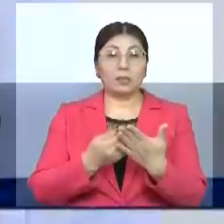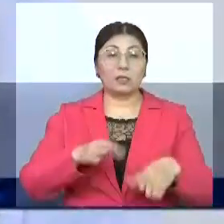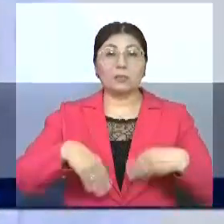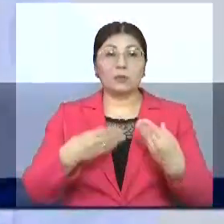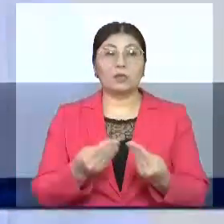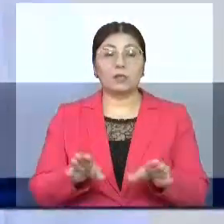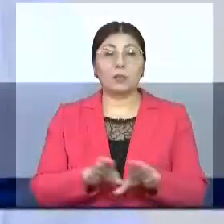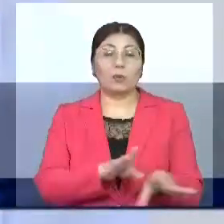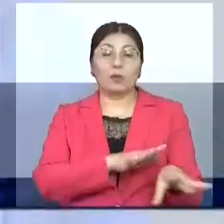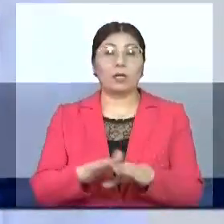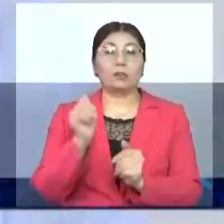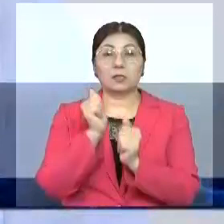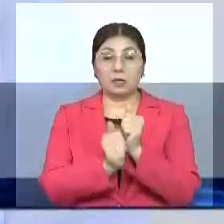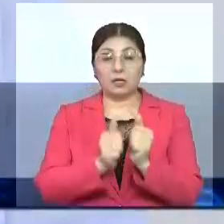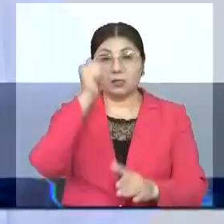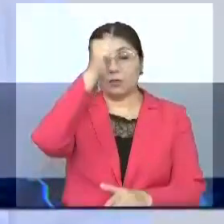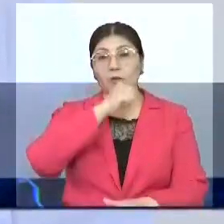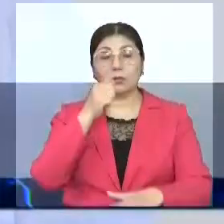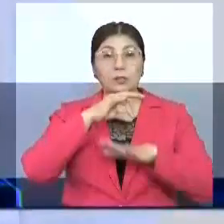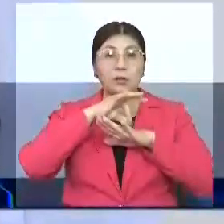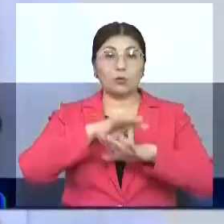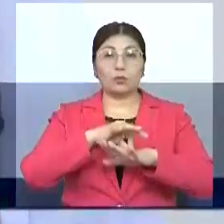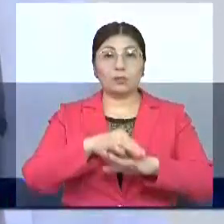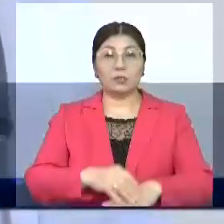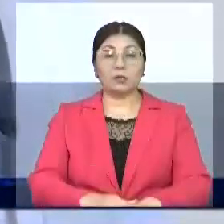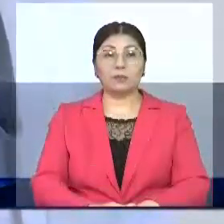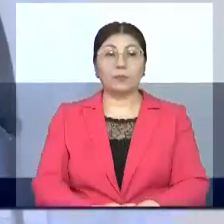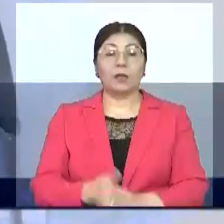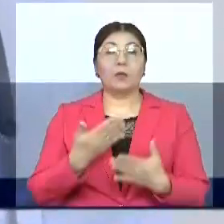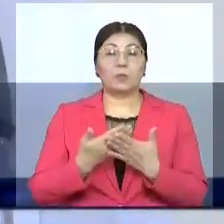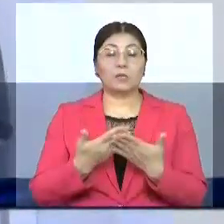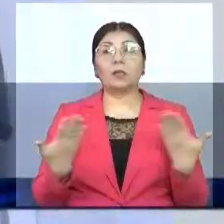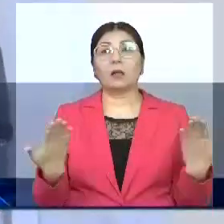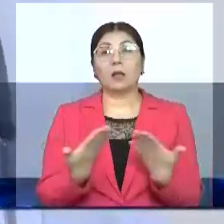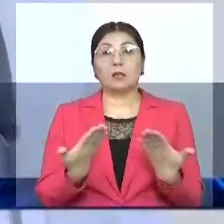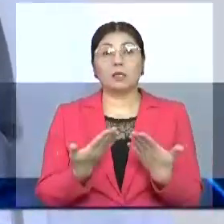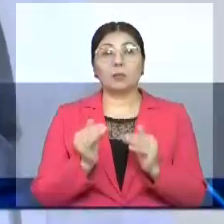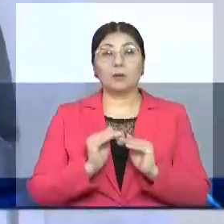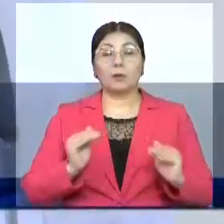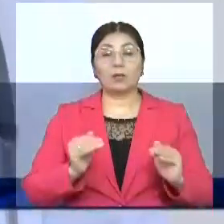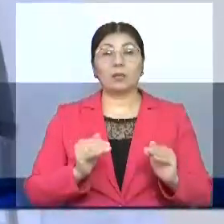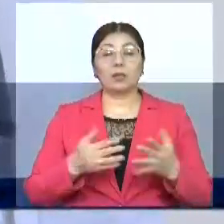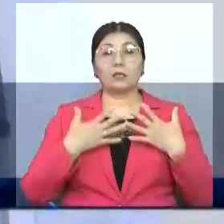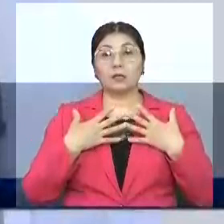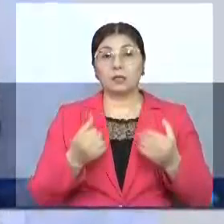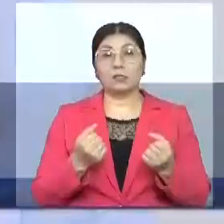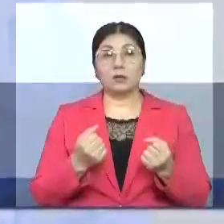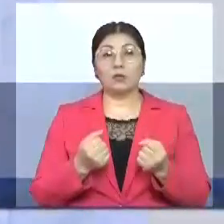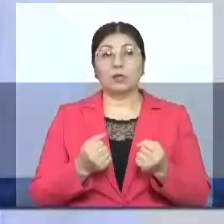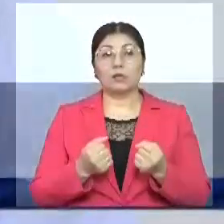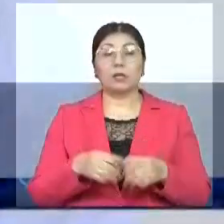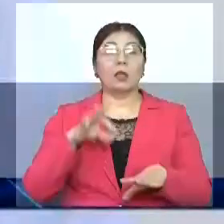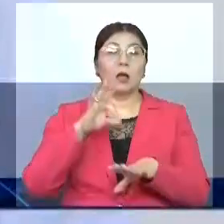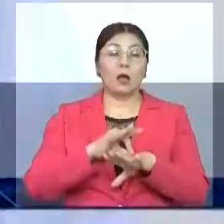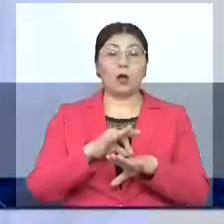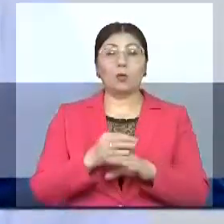акция бізде жылда өтеді. Егер қандай да бір баланың денсаулығында ауру